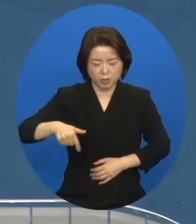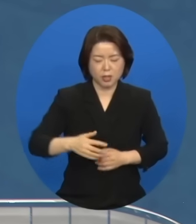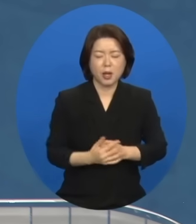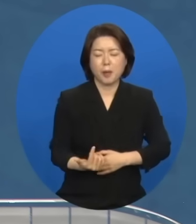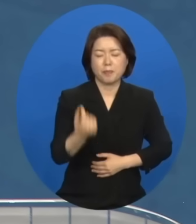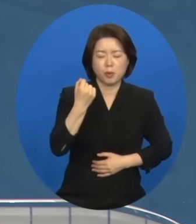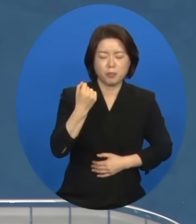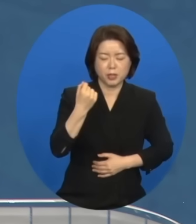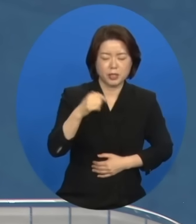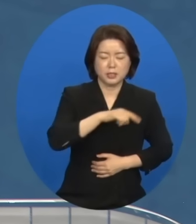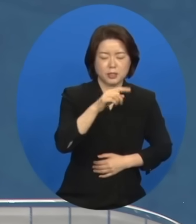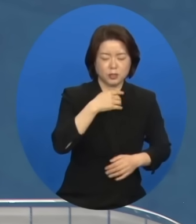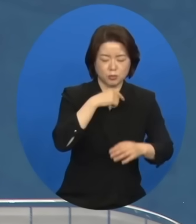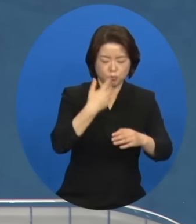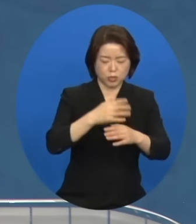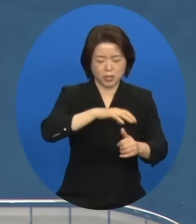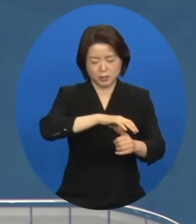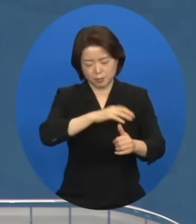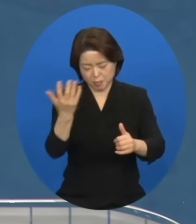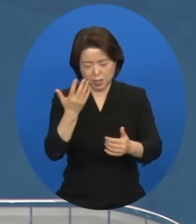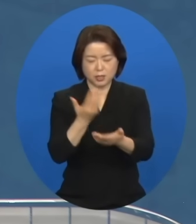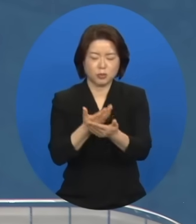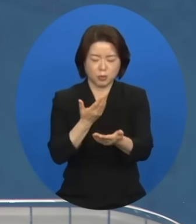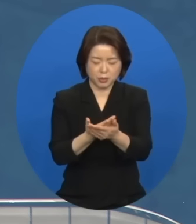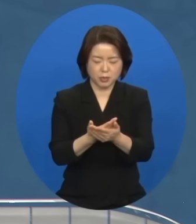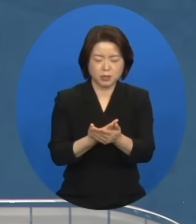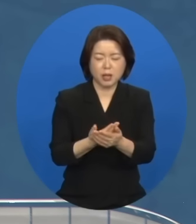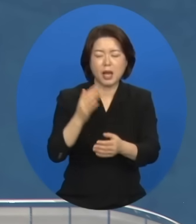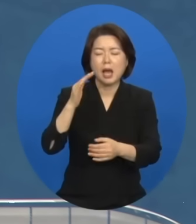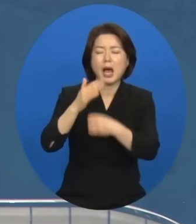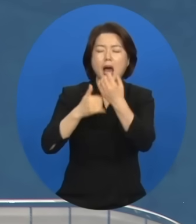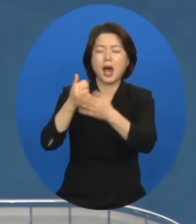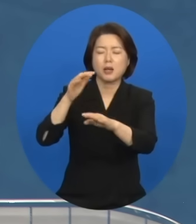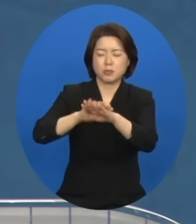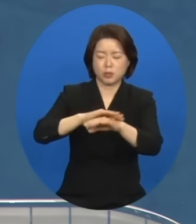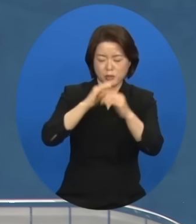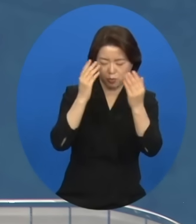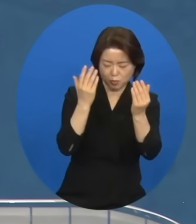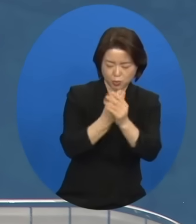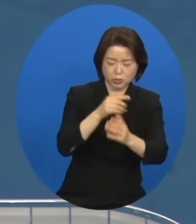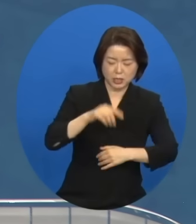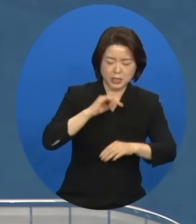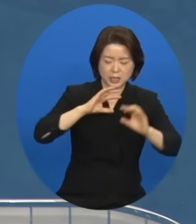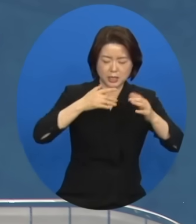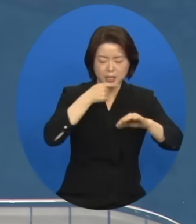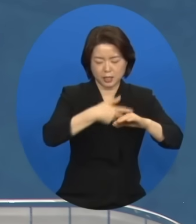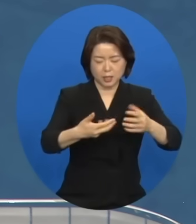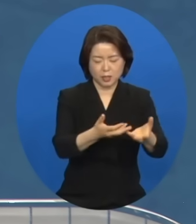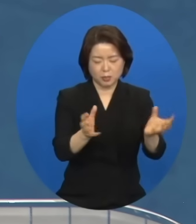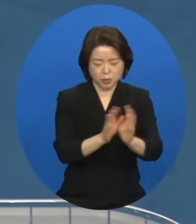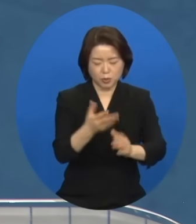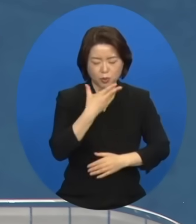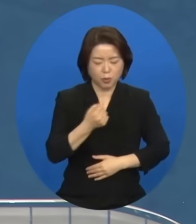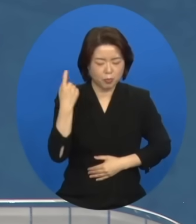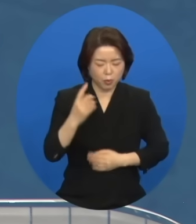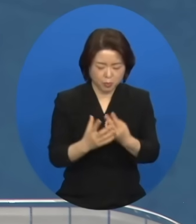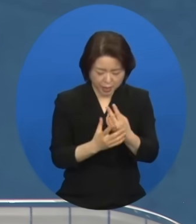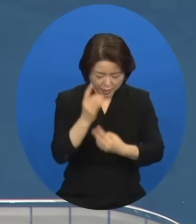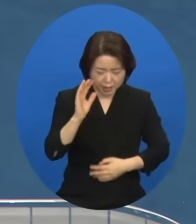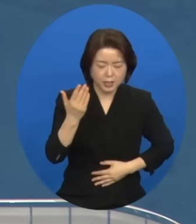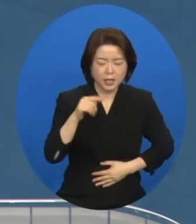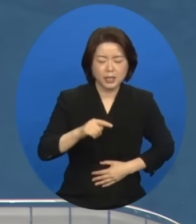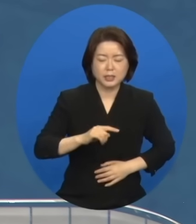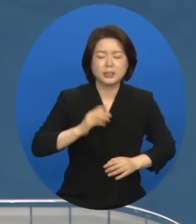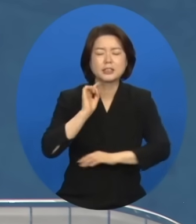속히 저들을 석방해 주소서. 하나님의 손에 온전히 이 나라 민족이 복음 안에 하나 되는